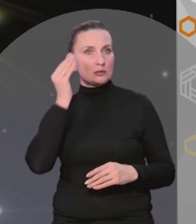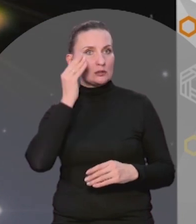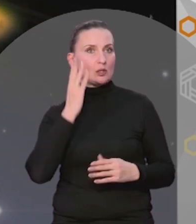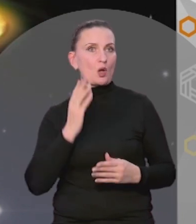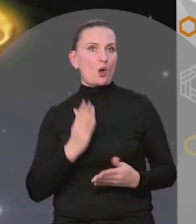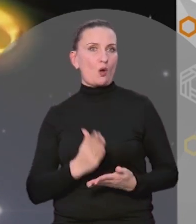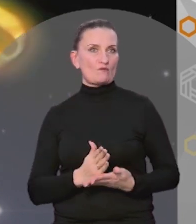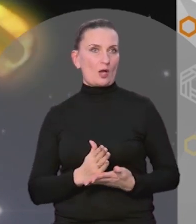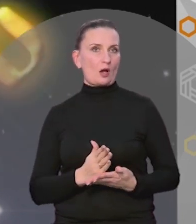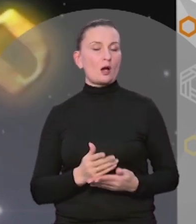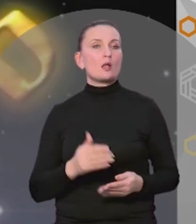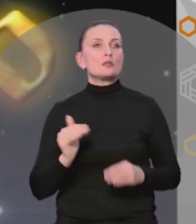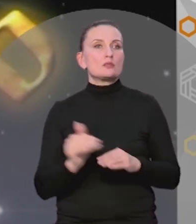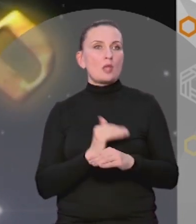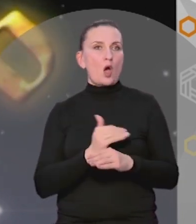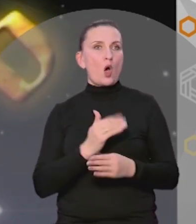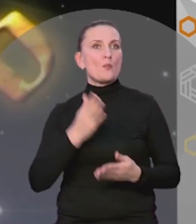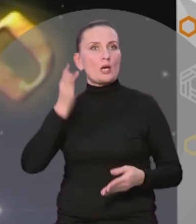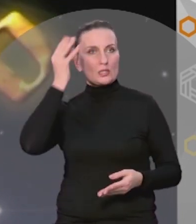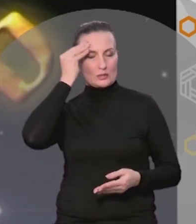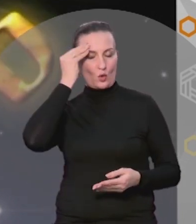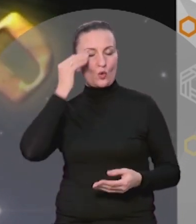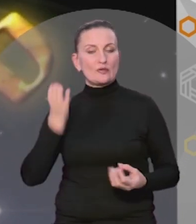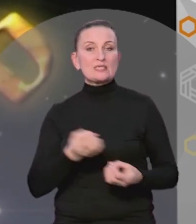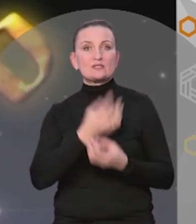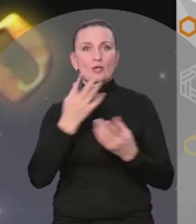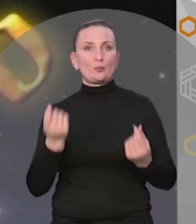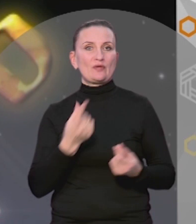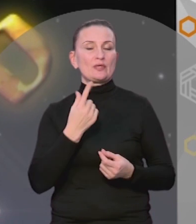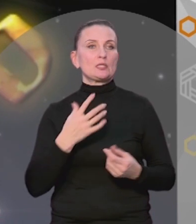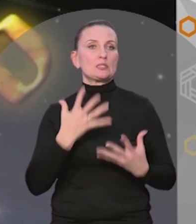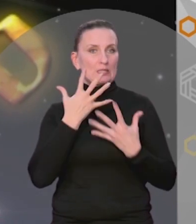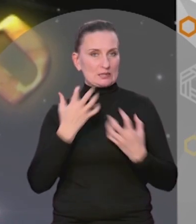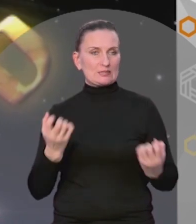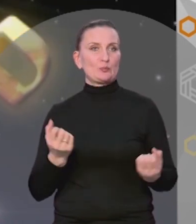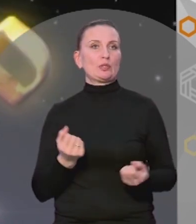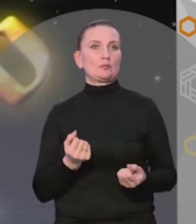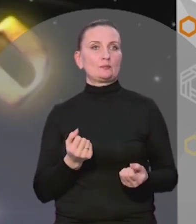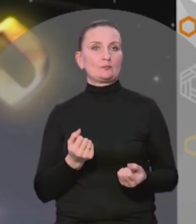слово. Было доброе слово, и свет появился из тьмы.